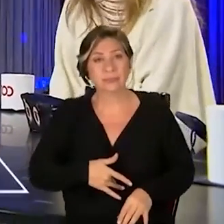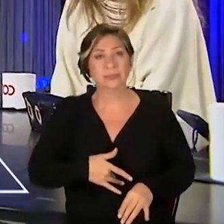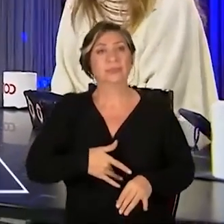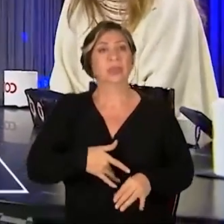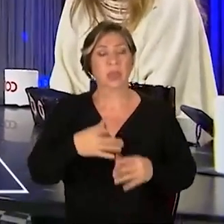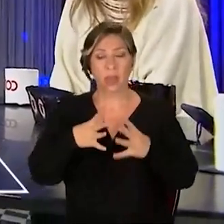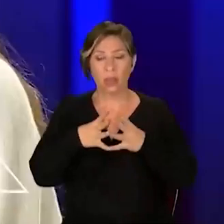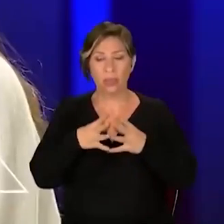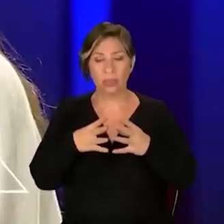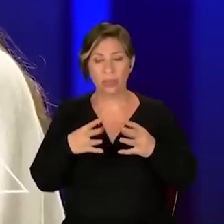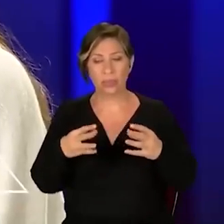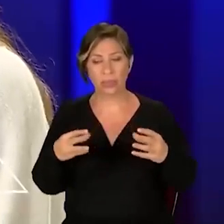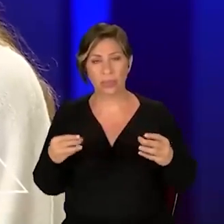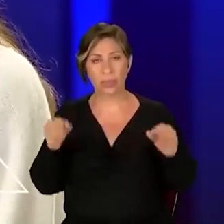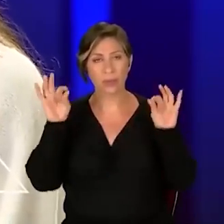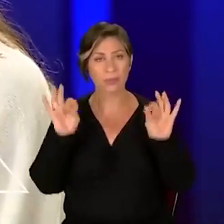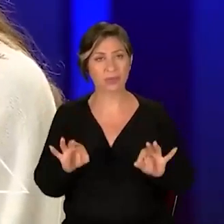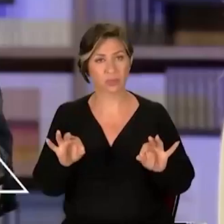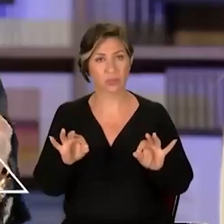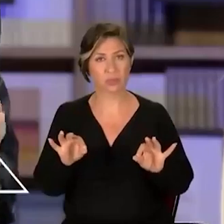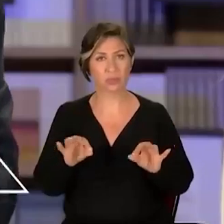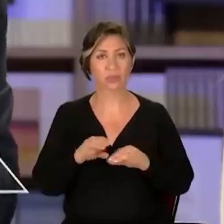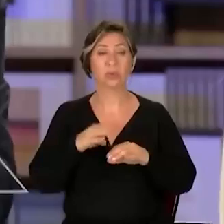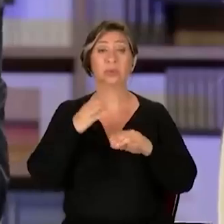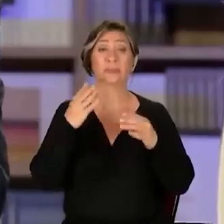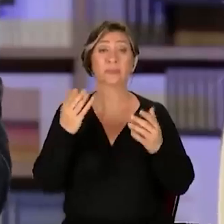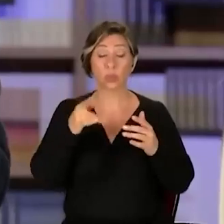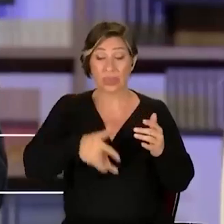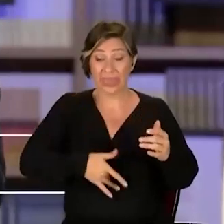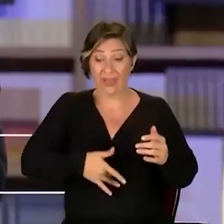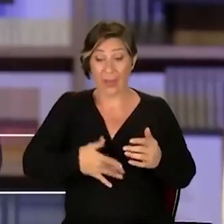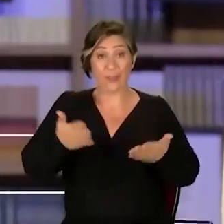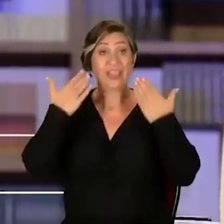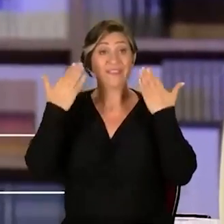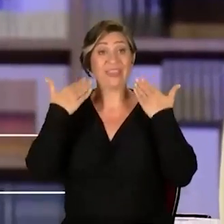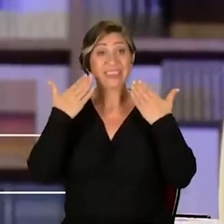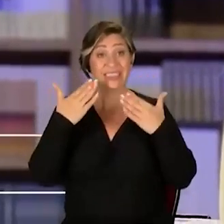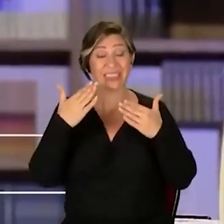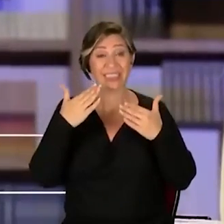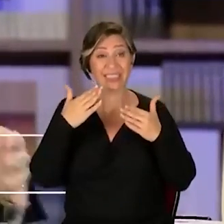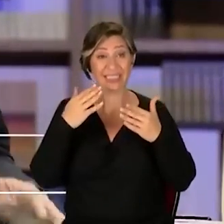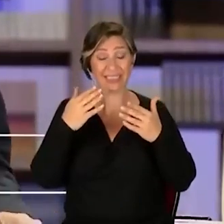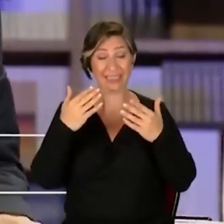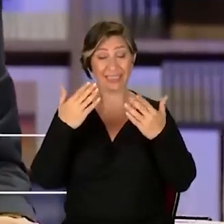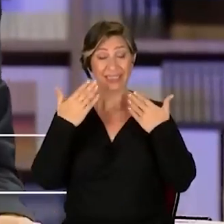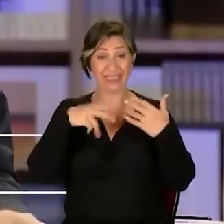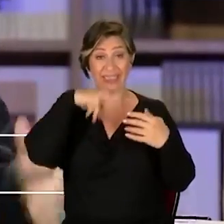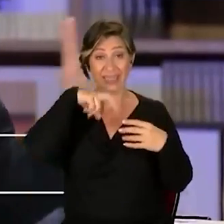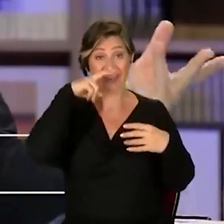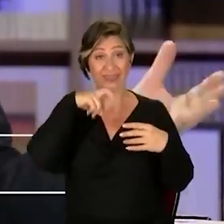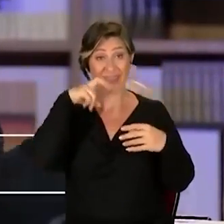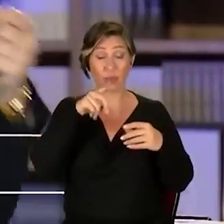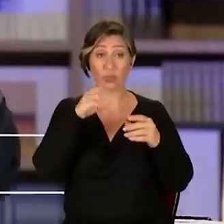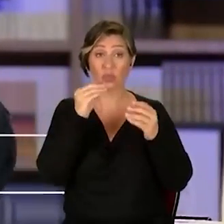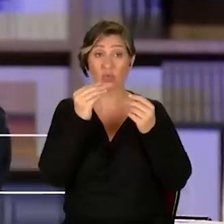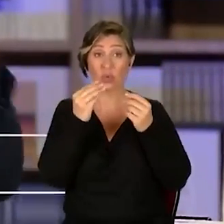yaptığımız şeyi kaybetmeye başlıyoruz. Çünkü şöyle, aslında bu diyafram nefesi tekniği, nefes teknikleri filan meselesi tabii